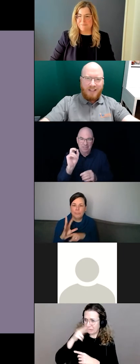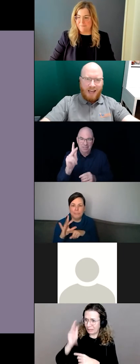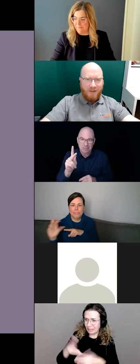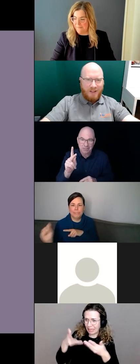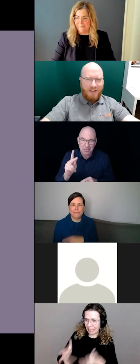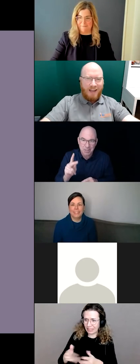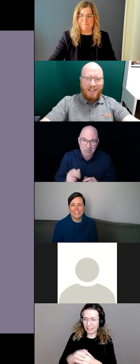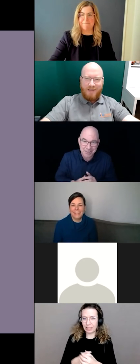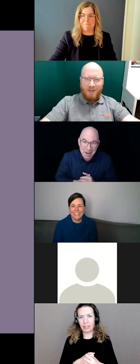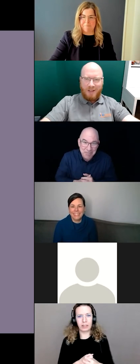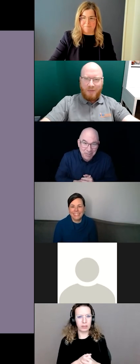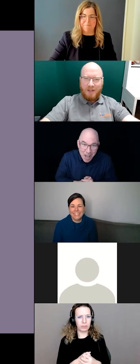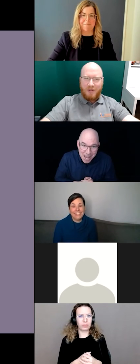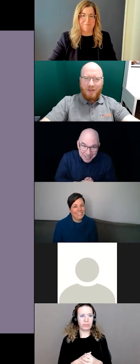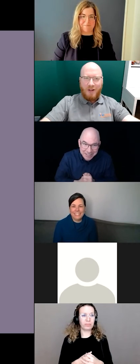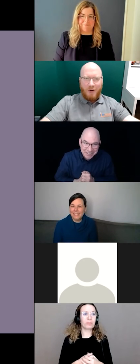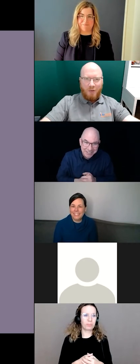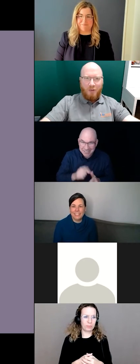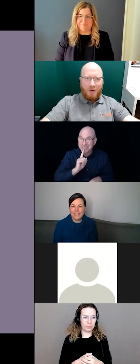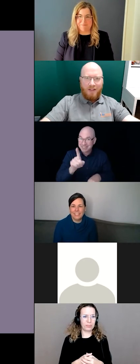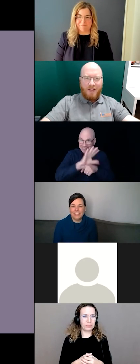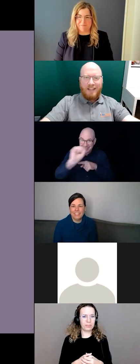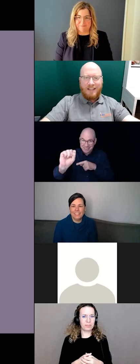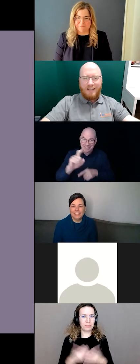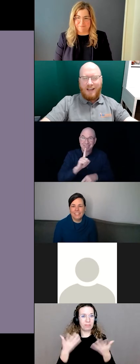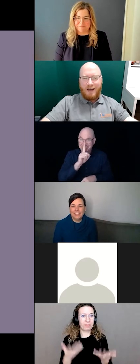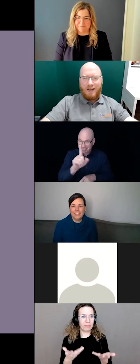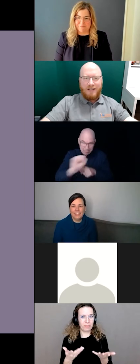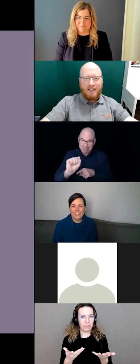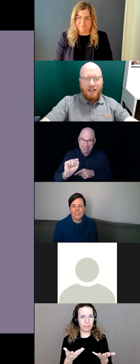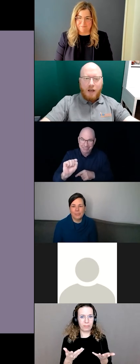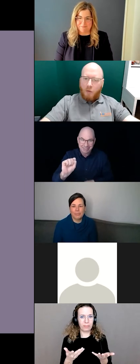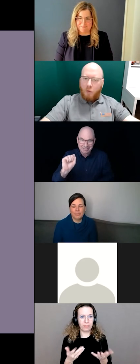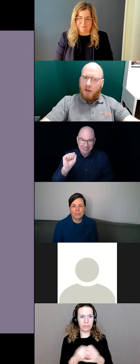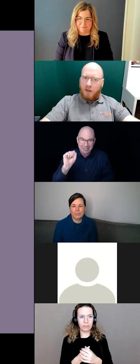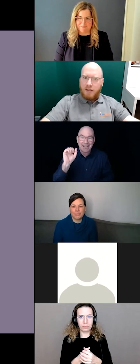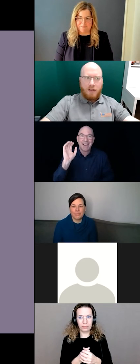Donc, j'aimerais nous garder sur cédule. Le temps a passé très vite.